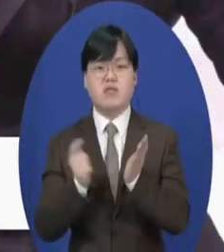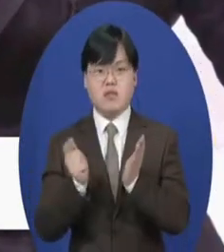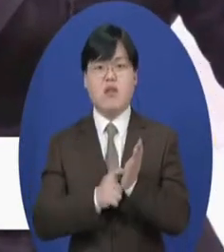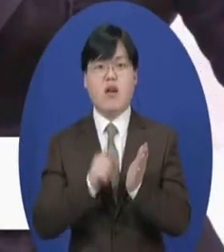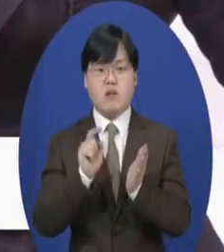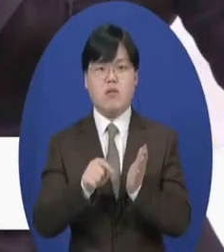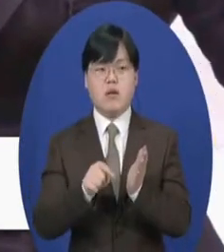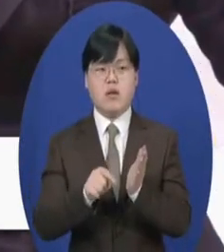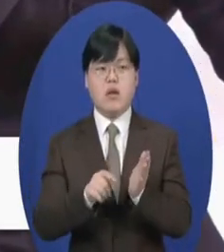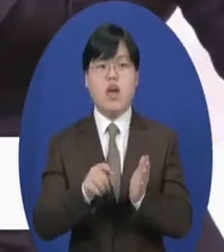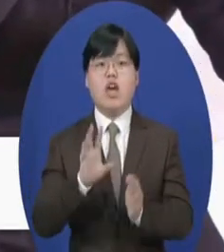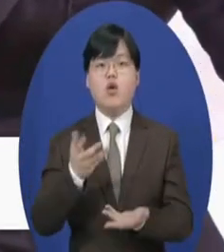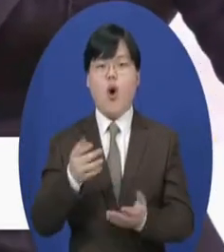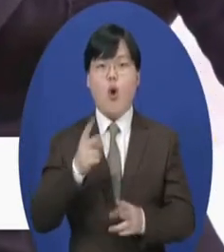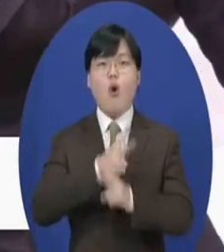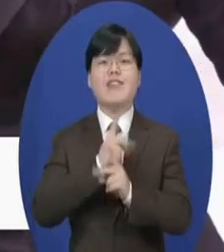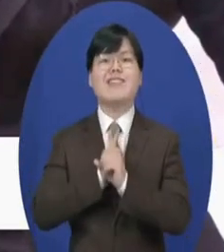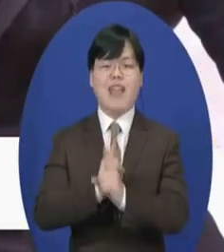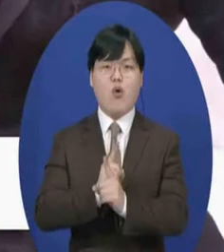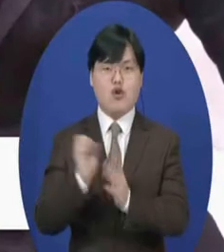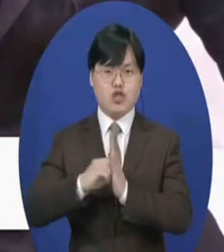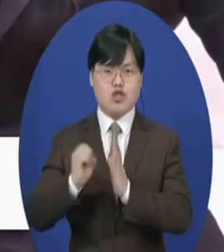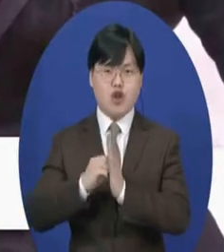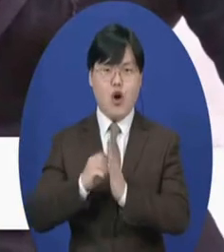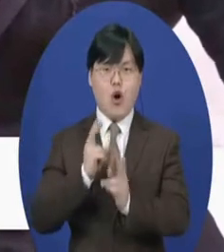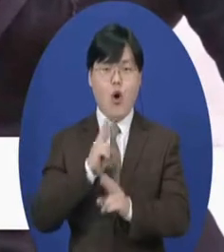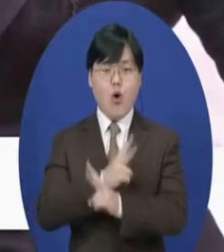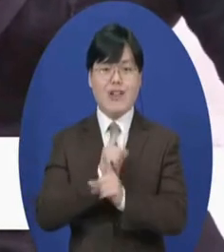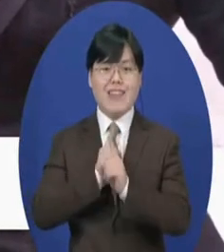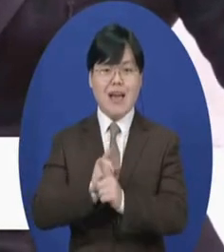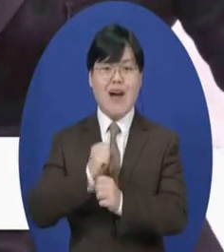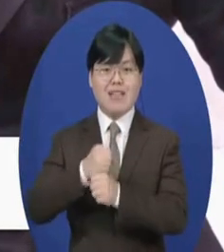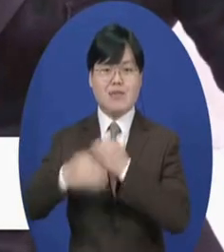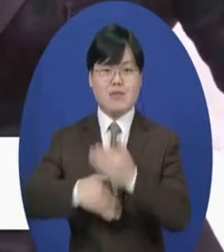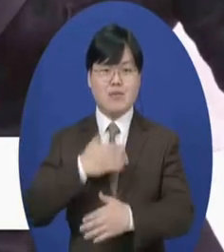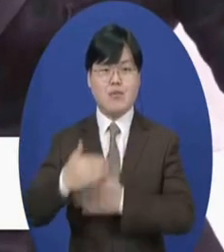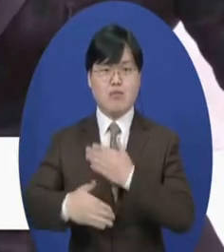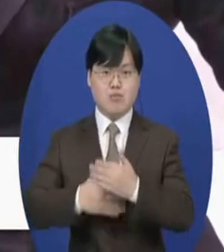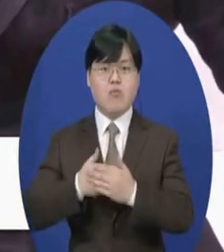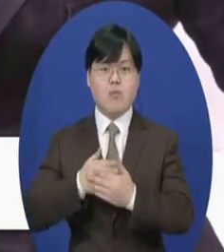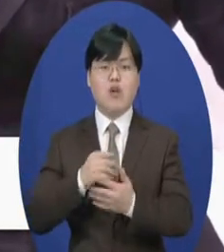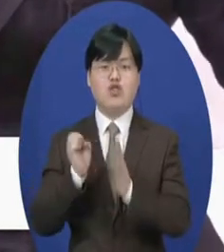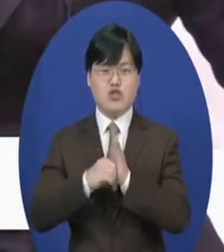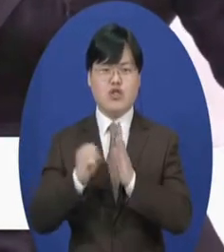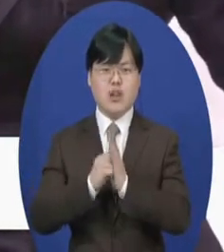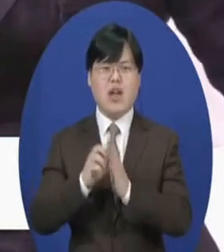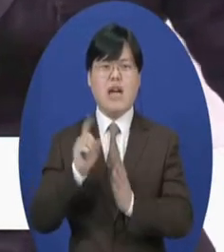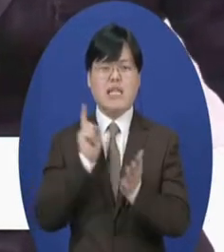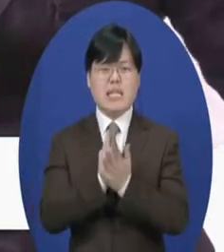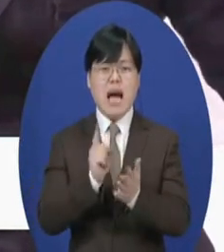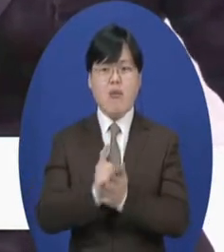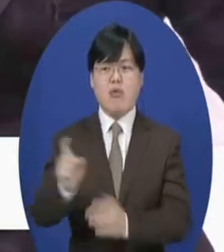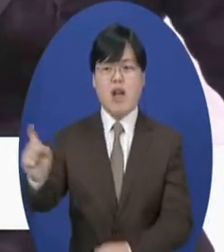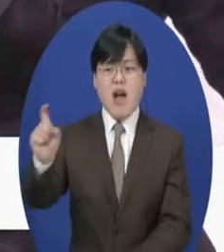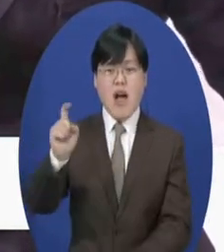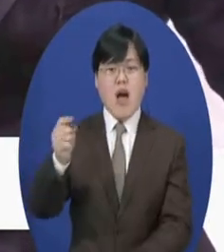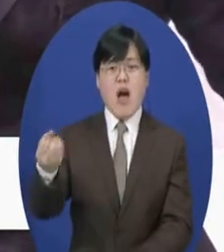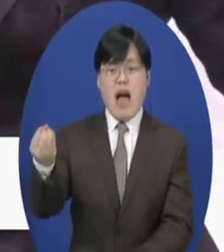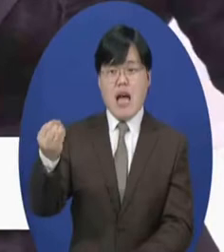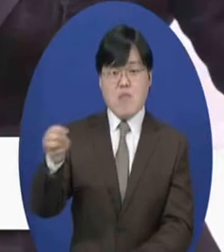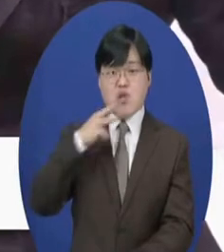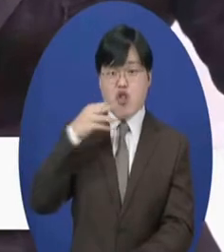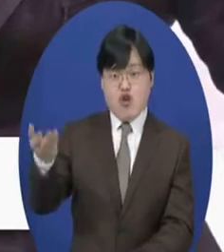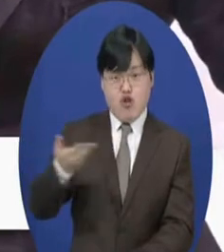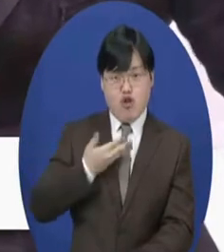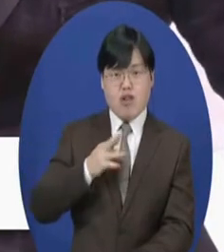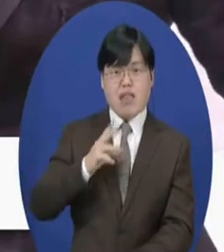хэрэгтэй. За тэр нь мэдээж хуулийн дагуу. Хуулийн дагуу гэхлээр одоо хуулийн төгжиж хайж ерөөсөө болохгүй. Заавал ирсэн хариултын одоо